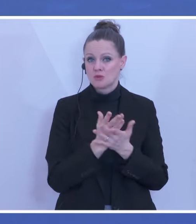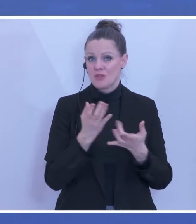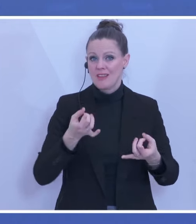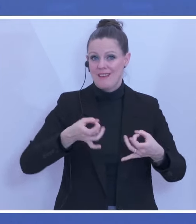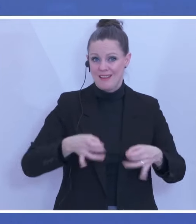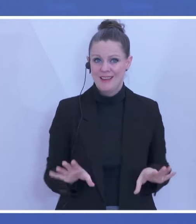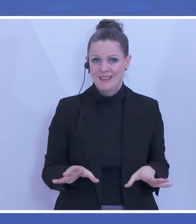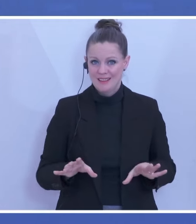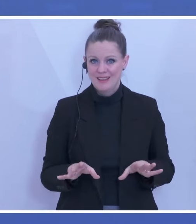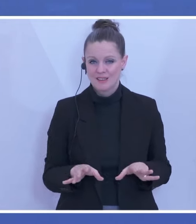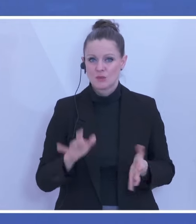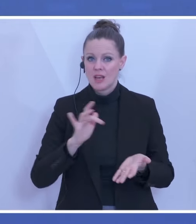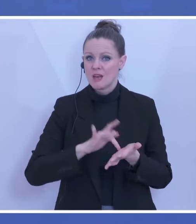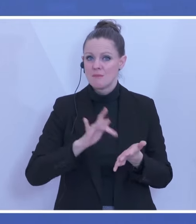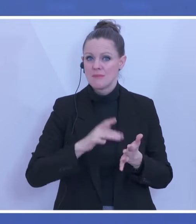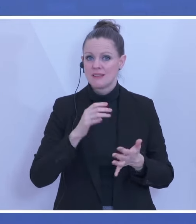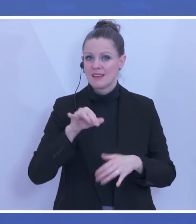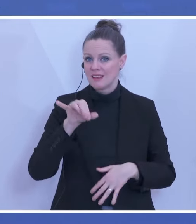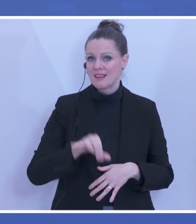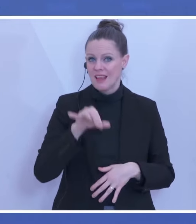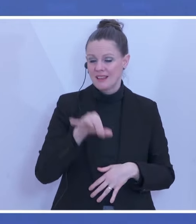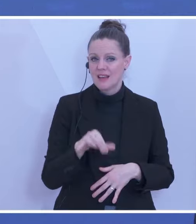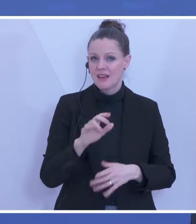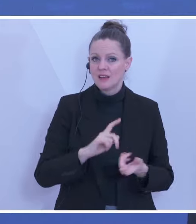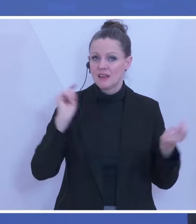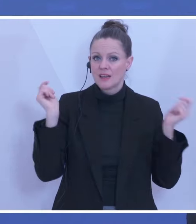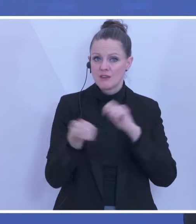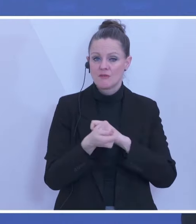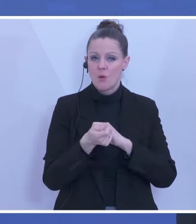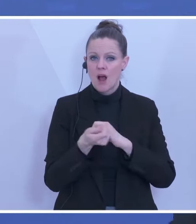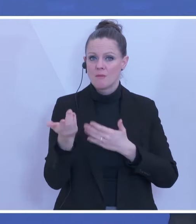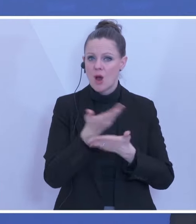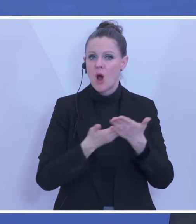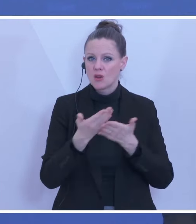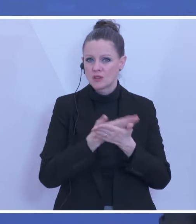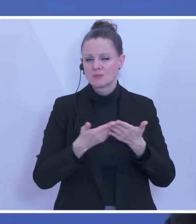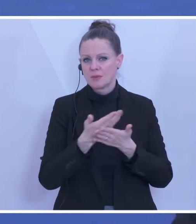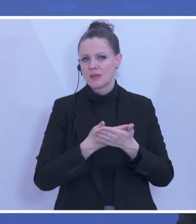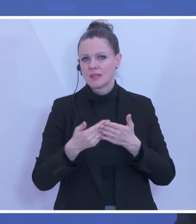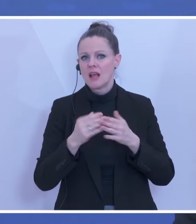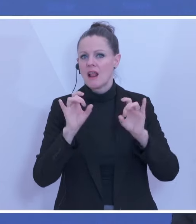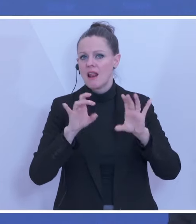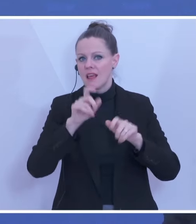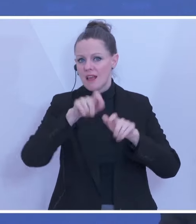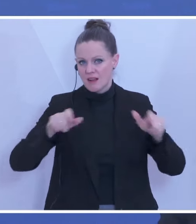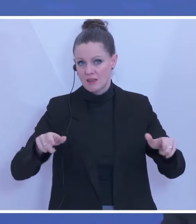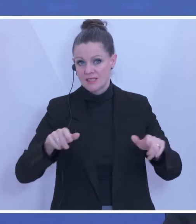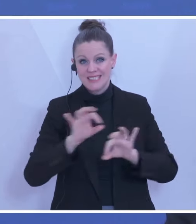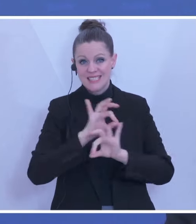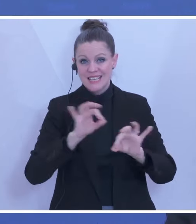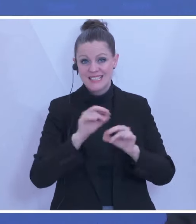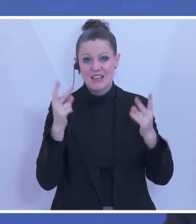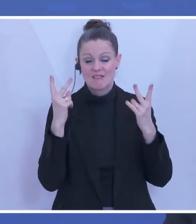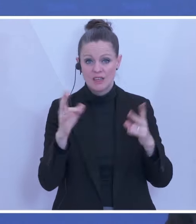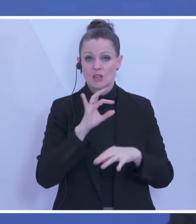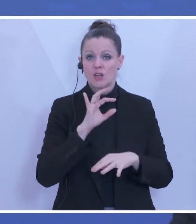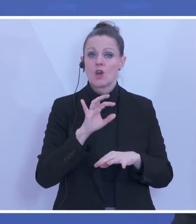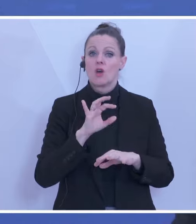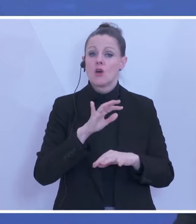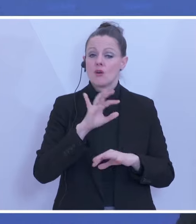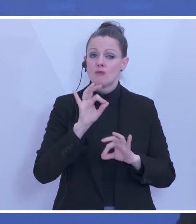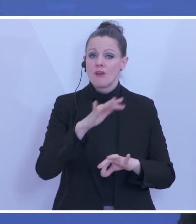Mitte Jänner noch die Reform der Ausbildung, sage ich salopp, der Lehrerinnen und Lehrer. Ganz wichtig für viele, viele